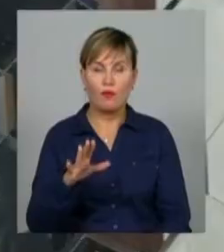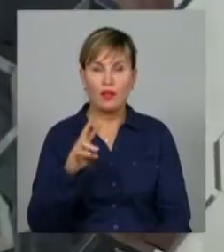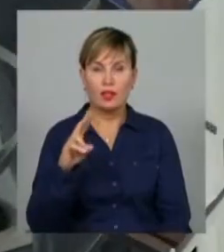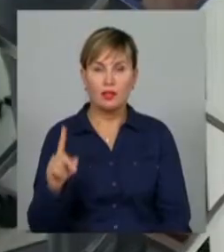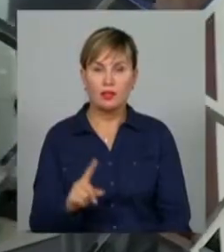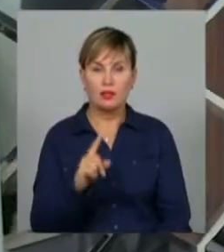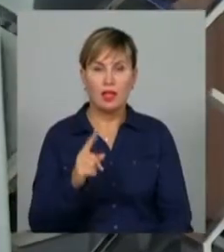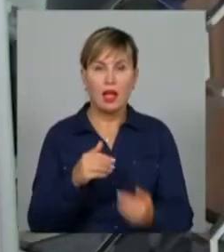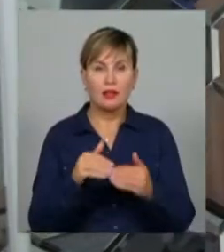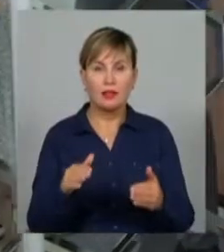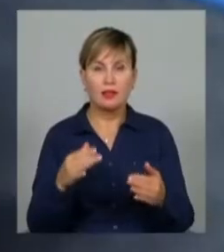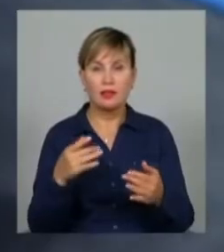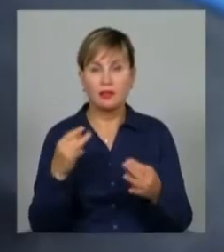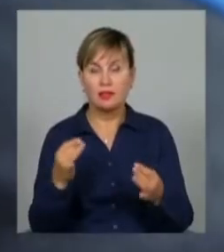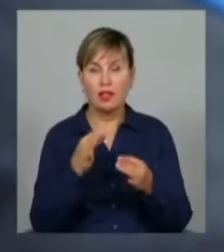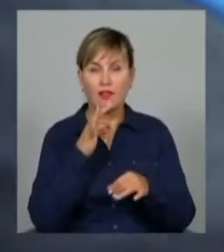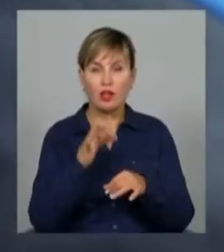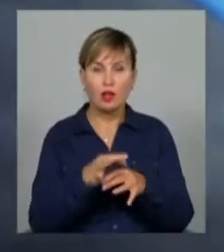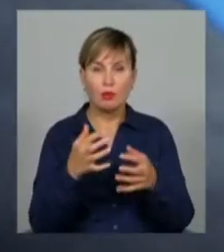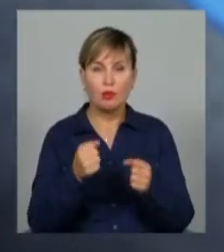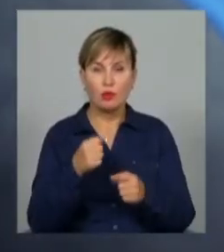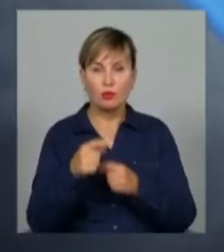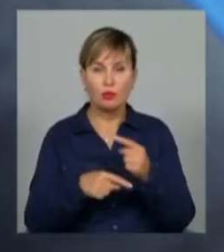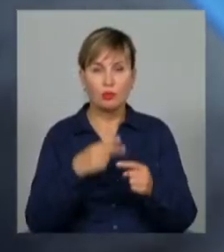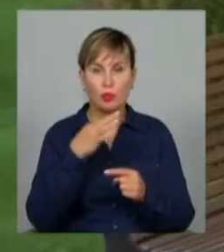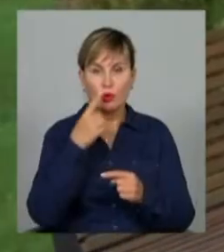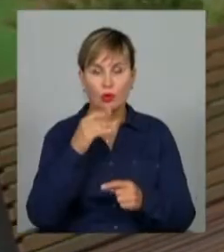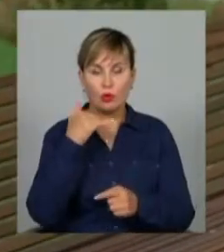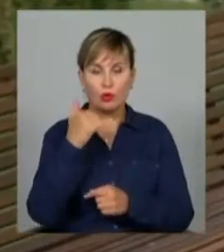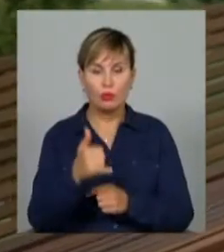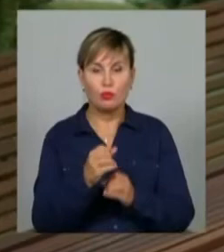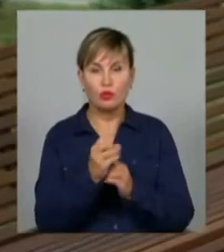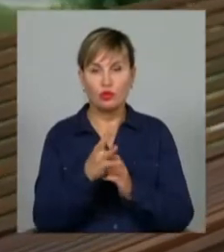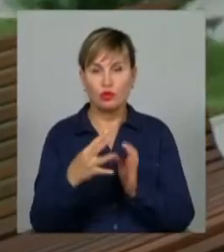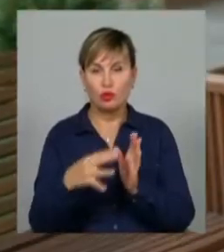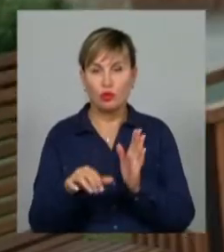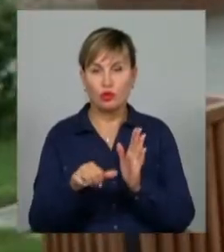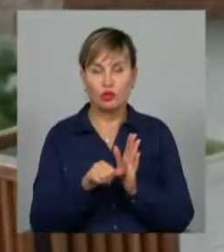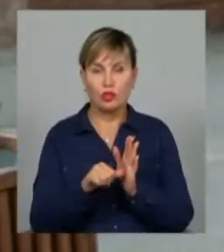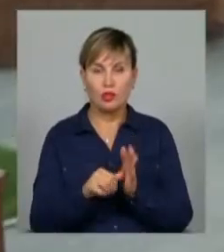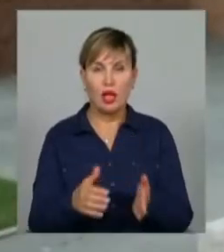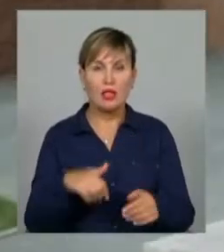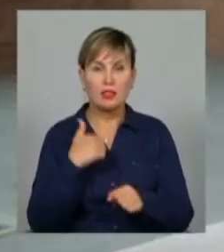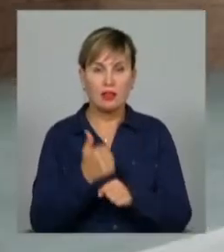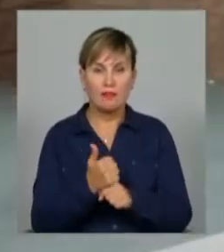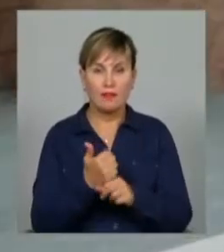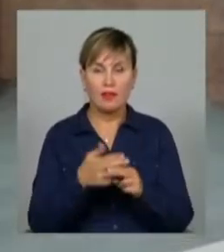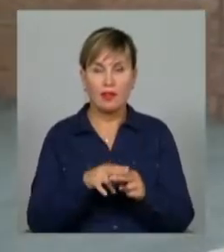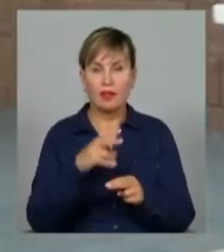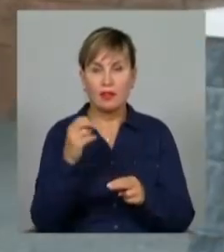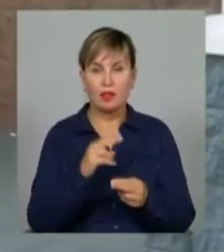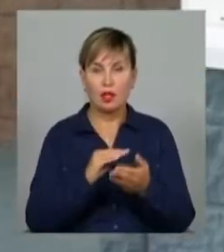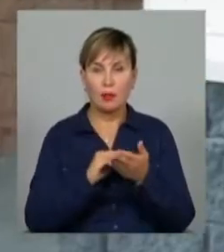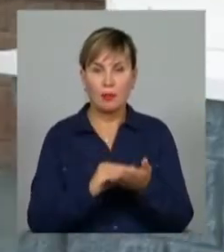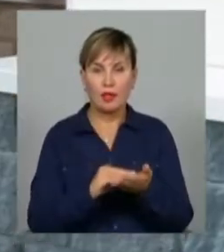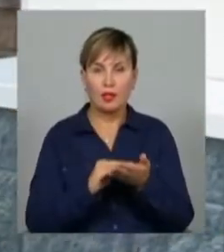Ответы на интересующие вопросы вы также можете получить, позвонив по номеру колл-центра 1446. Основной этап национальной переписи